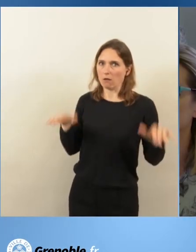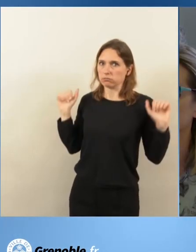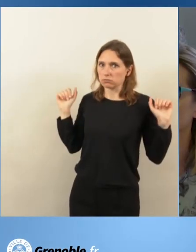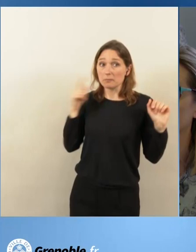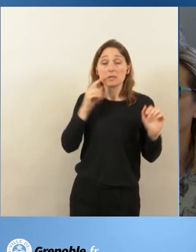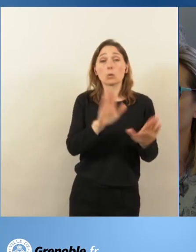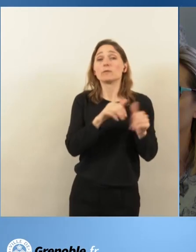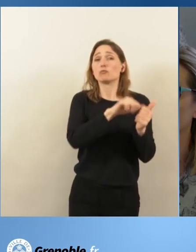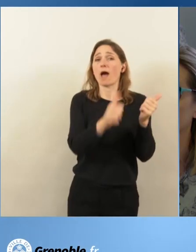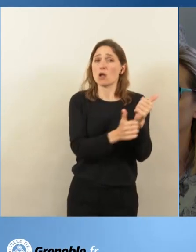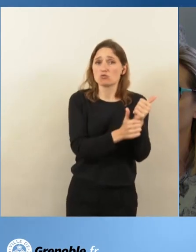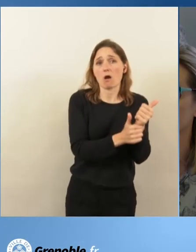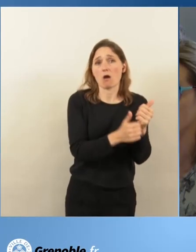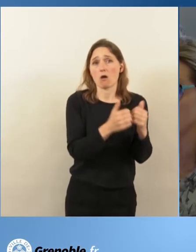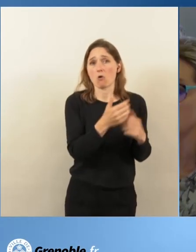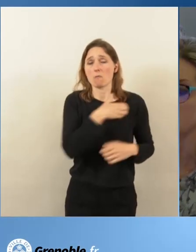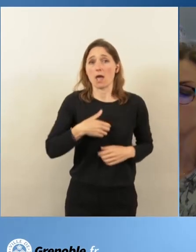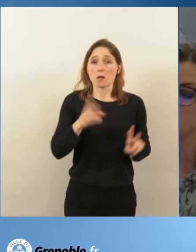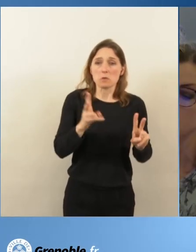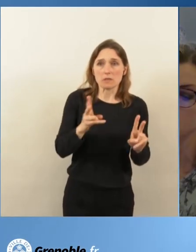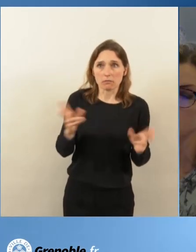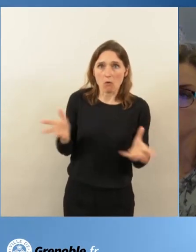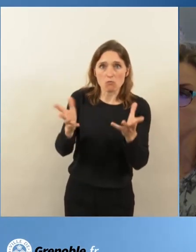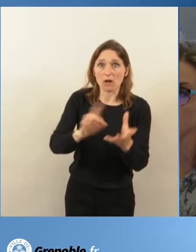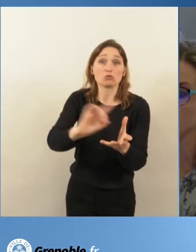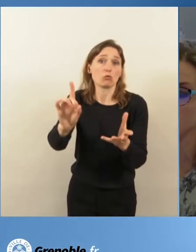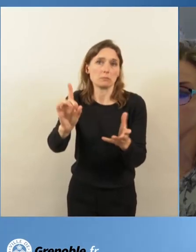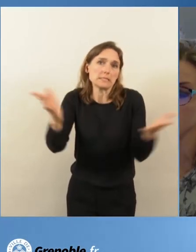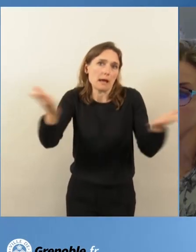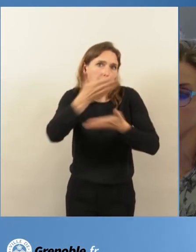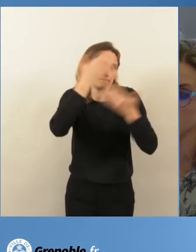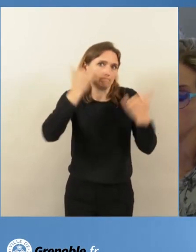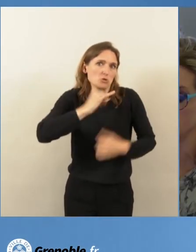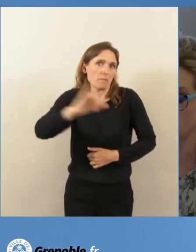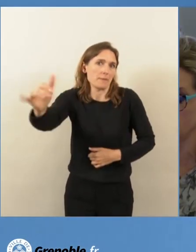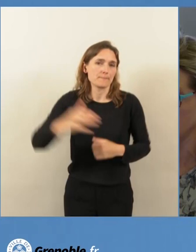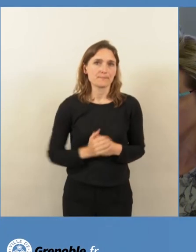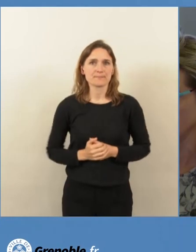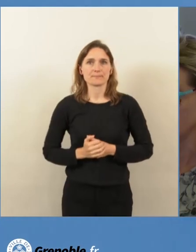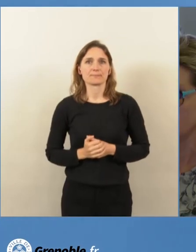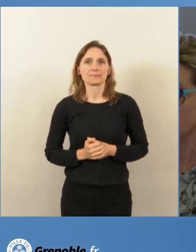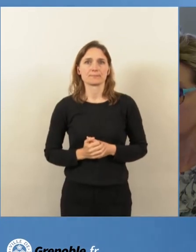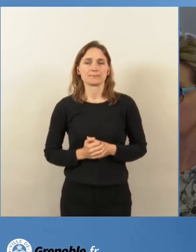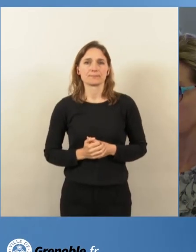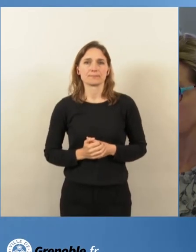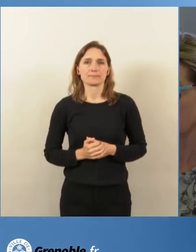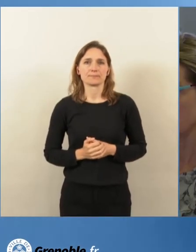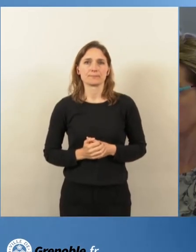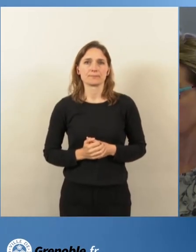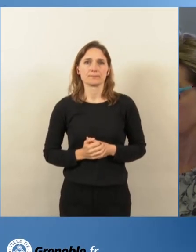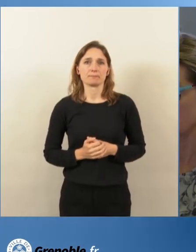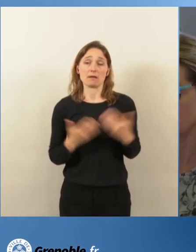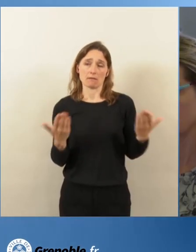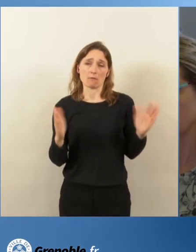mais on ne peut pas savoir on ne pourra pas le savoir on ne pourra on ne pourra aucunement le savoir mais ça